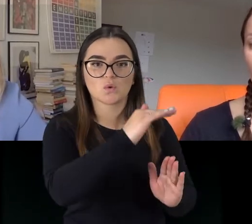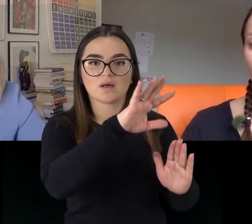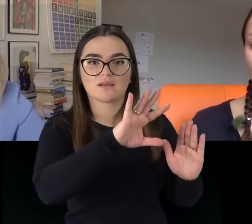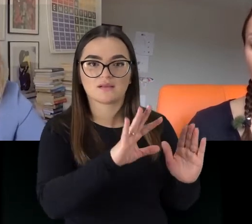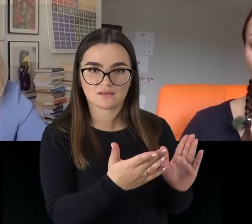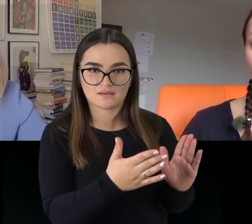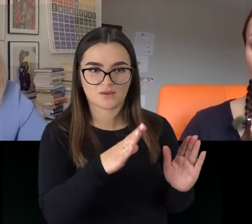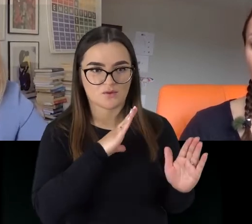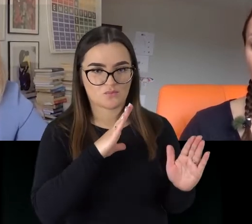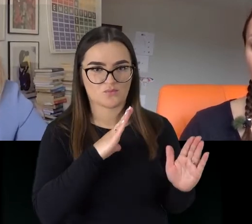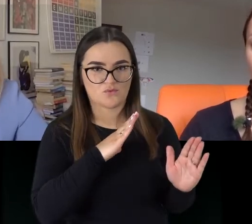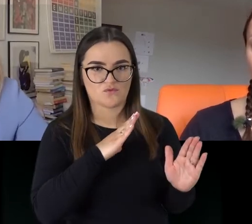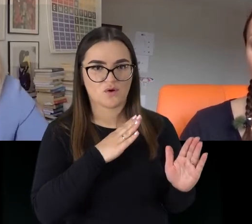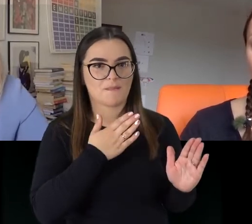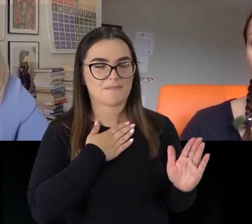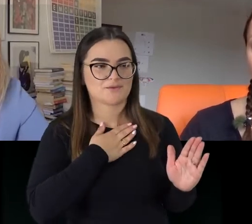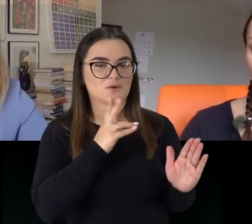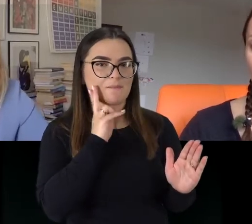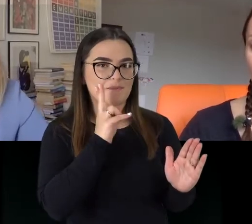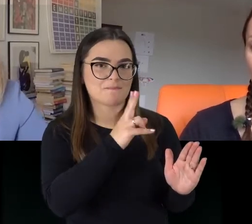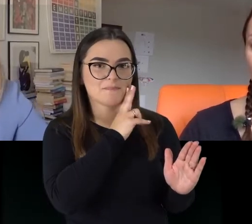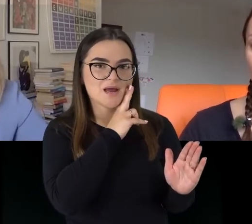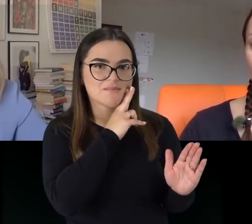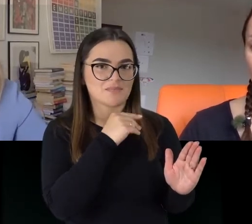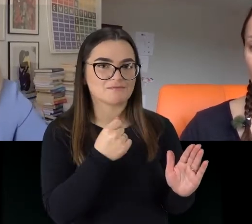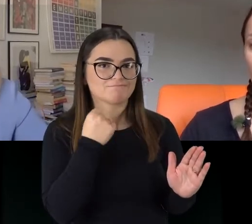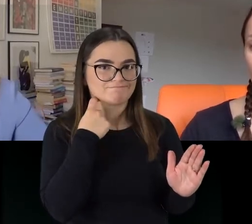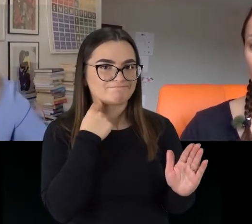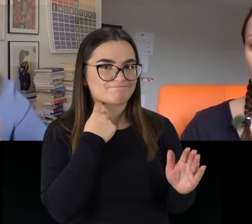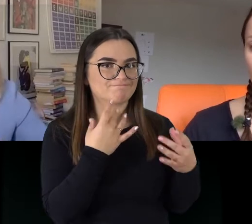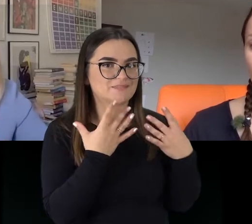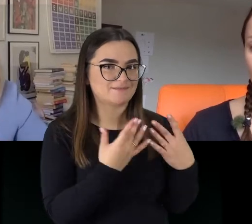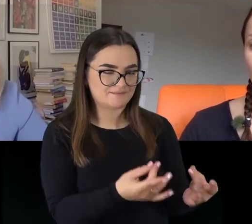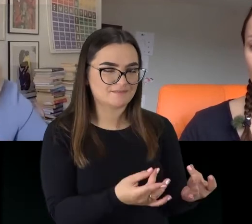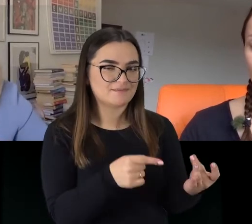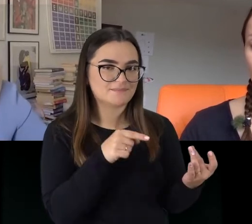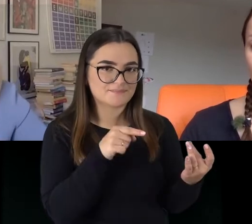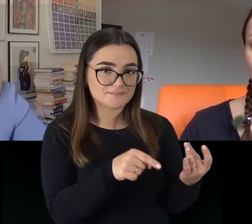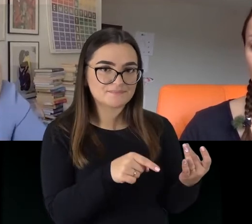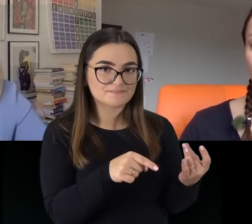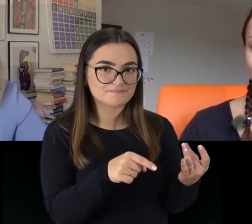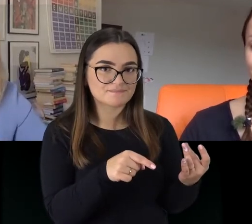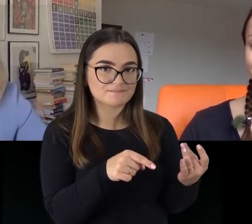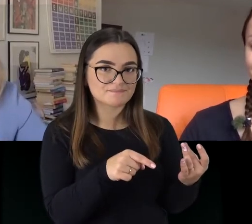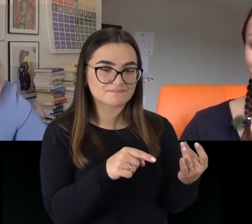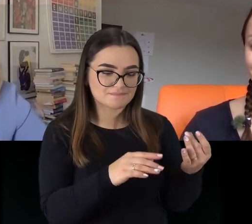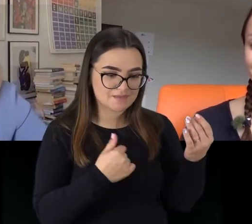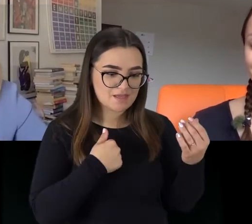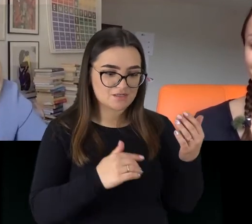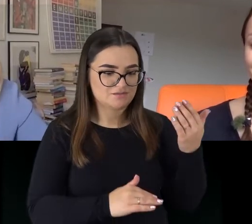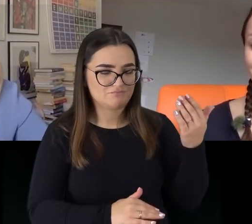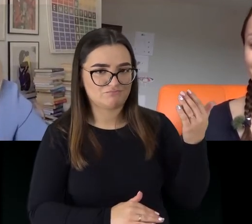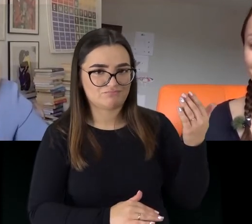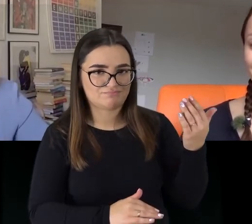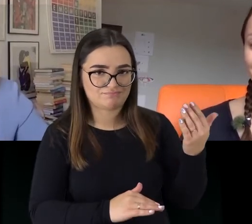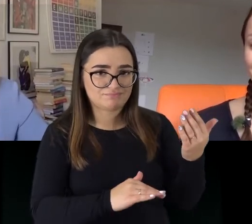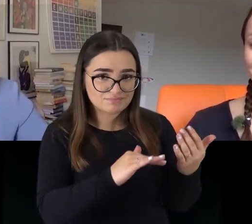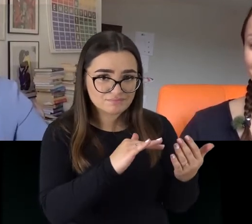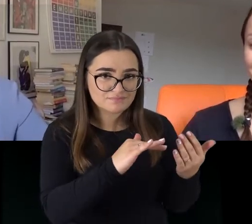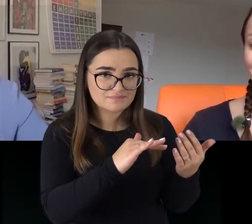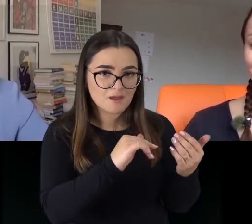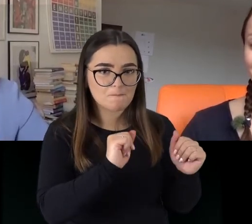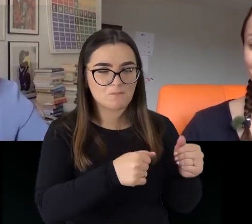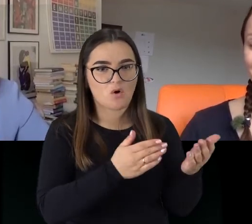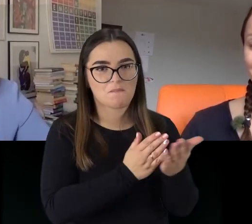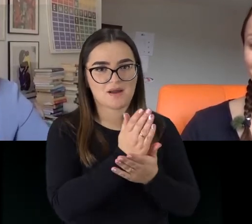tikrųjų ir gan gilus ir stiprus, kada mano mama buvo priklausoma nuo alkoholio, priklausoma nuo priklausomybės, čia jau irgi išlektas, reikia